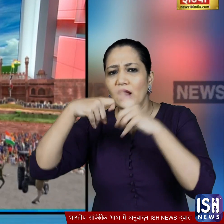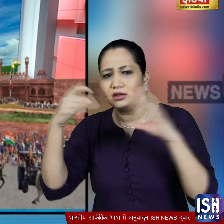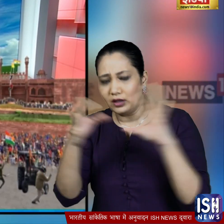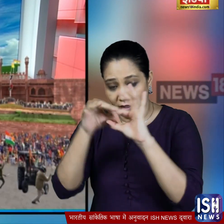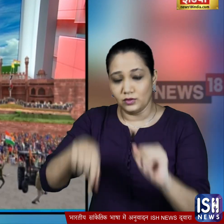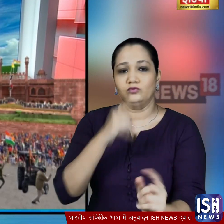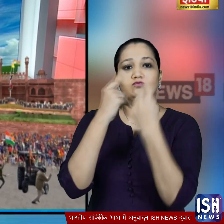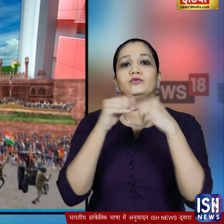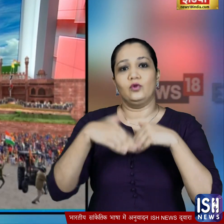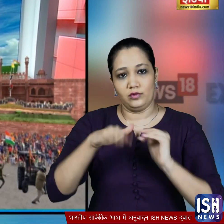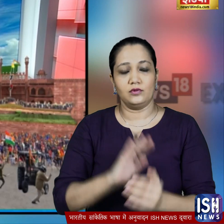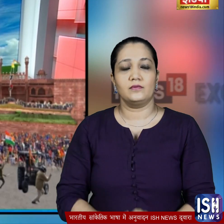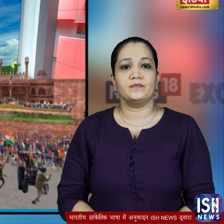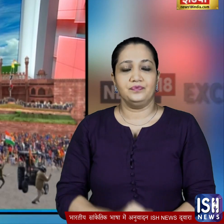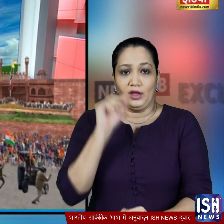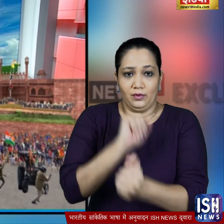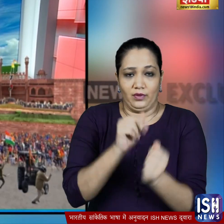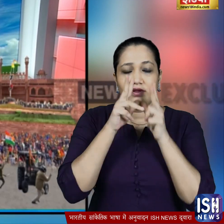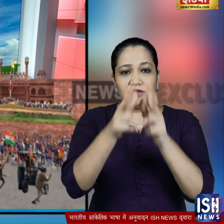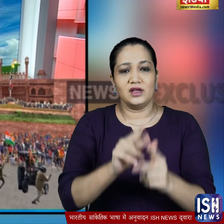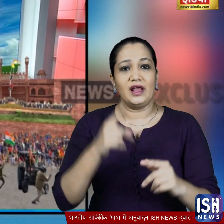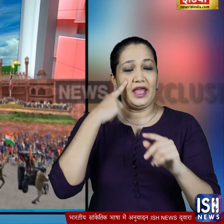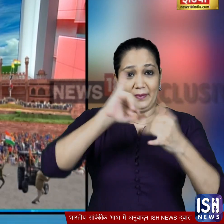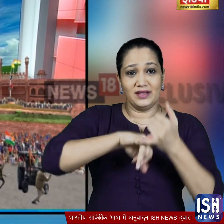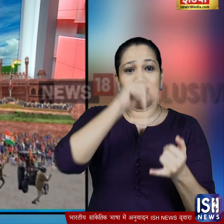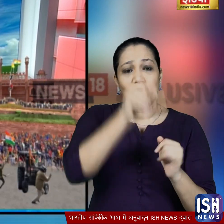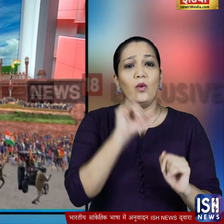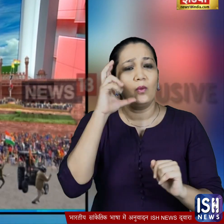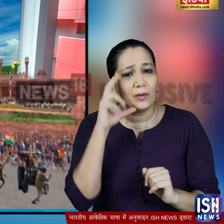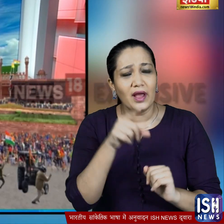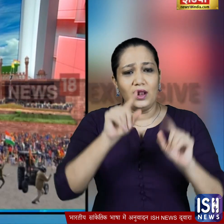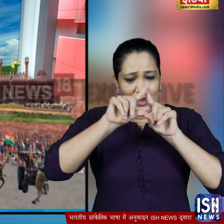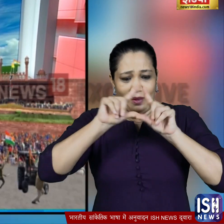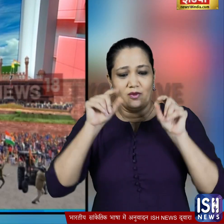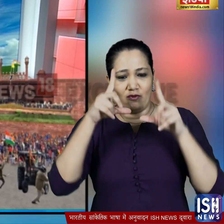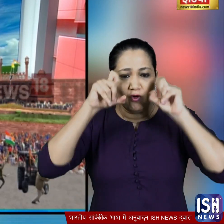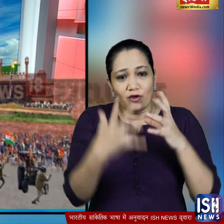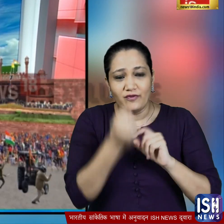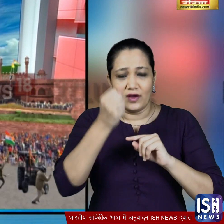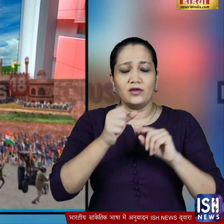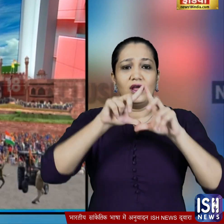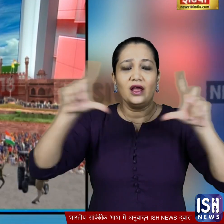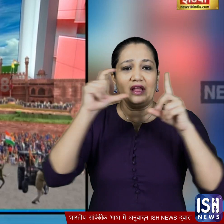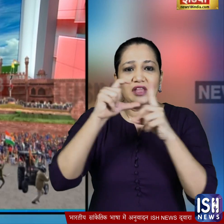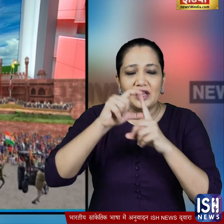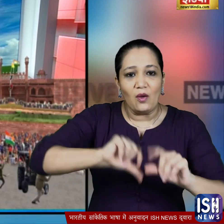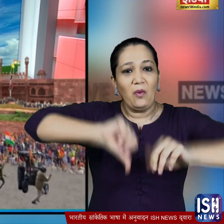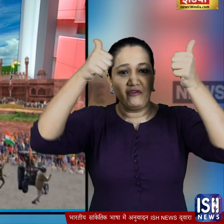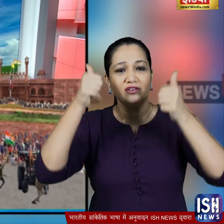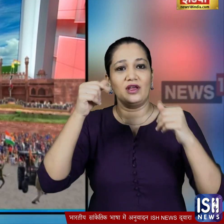कर रही। यही नहीं, पुलिस ने बताया कि इकबाल सिंह के मोबाइल से एक बैनर मिला है जिसमें लिखा है कि दिल्ली फतेह